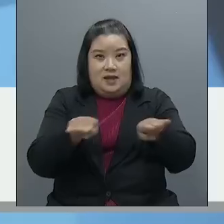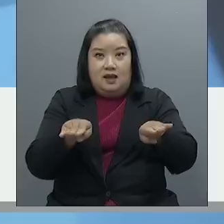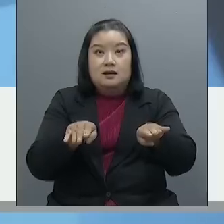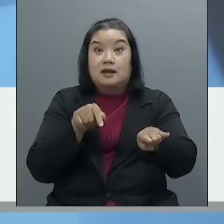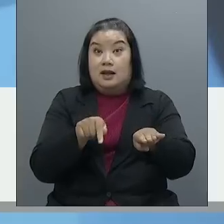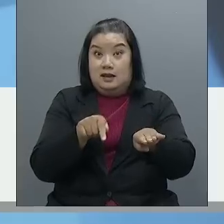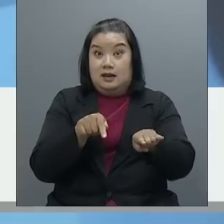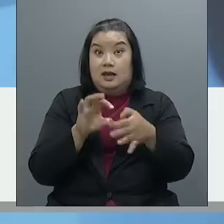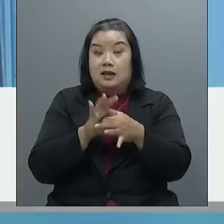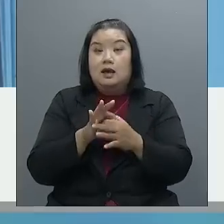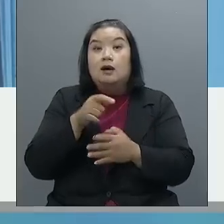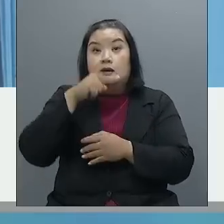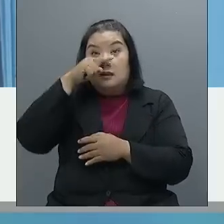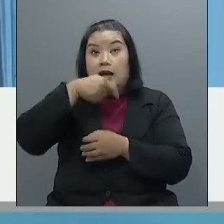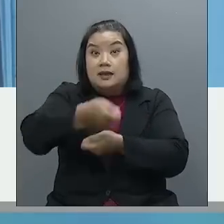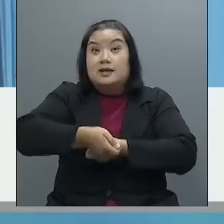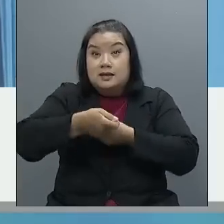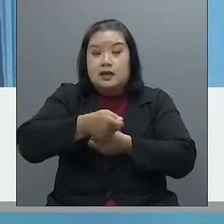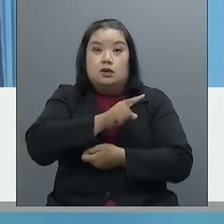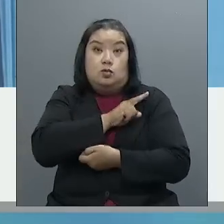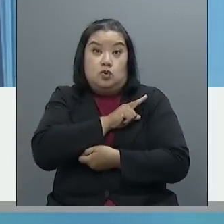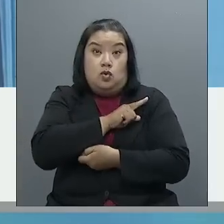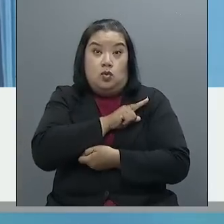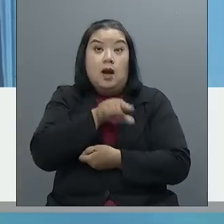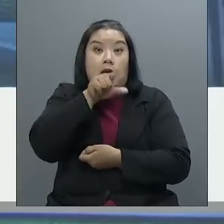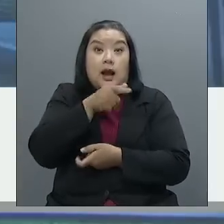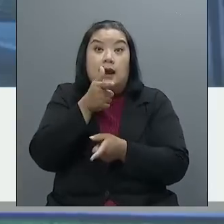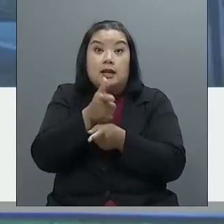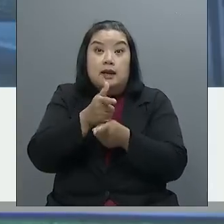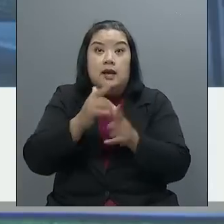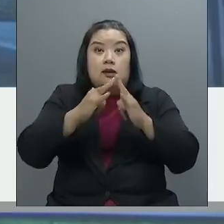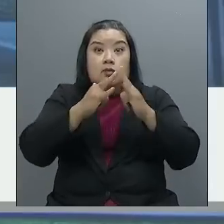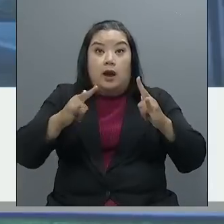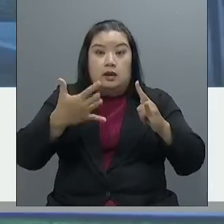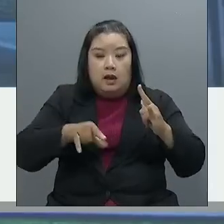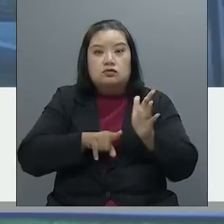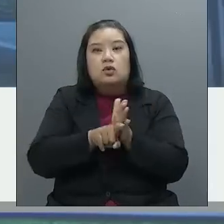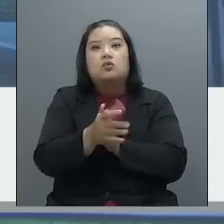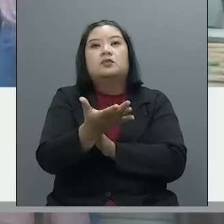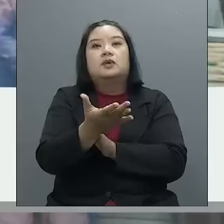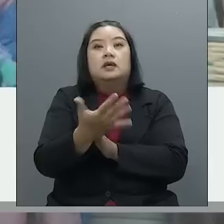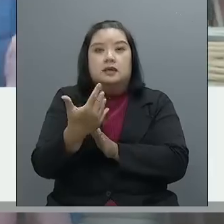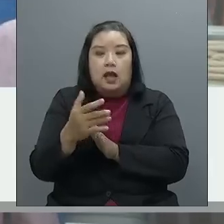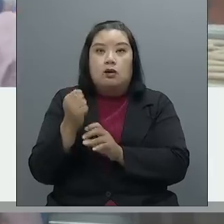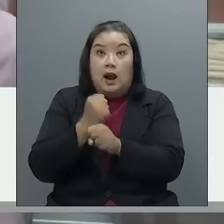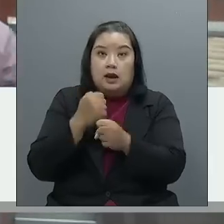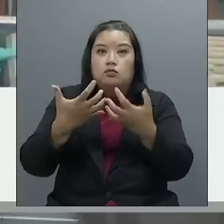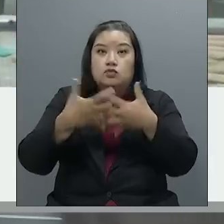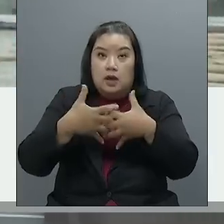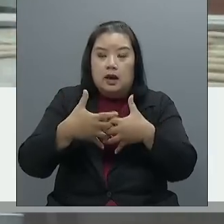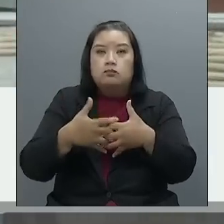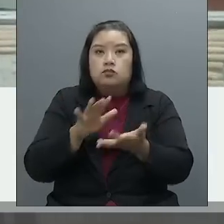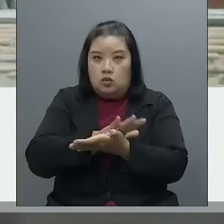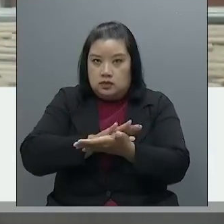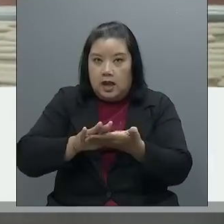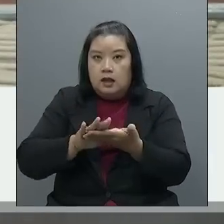ปฏิบัติสำหรับเกษตรกรผู้เลี้ยงให้มีการเลี้ยงที่ดีปราศจากโรคค่ะนอกจากนี้นะคะกระบวนการการผลิตก็ต้องปลอดภัยต่อเกษตรกรและผู้บริโ